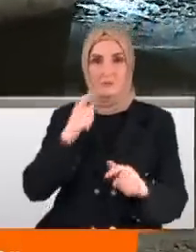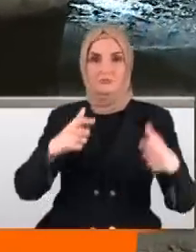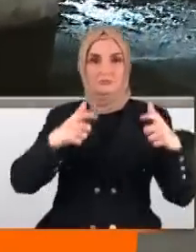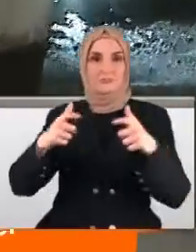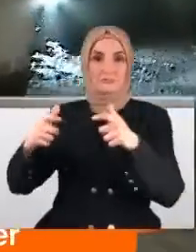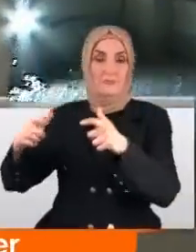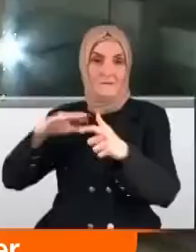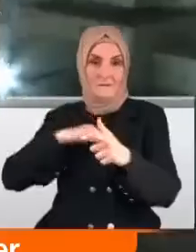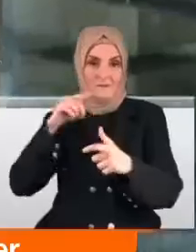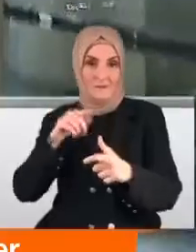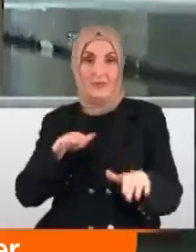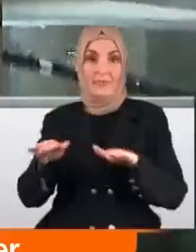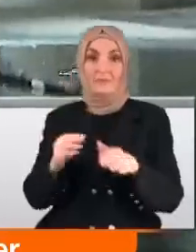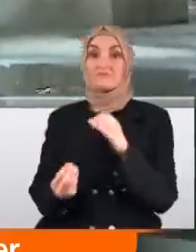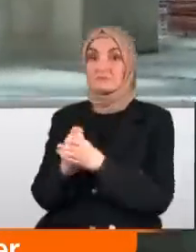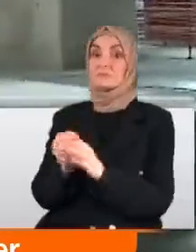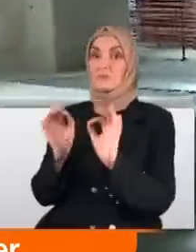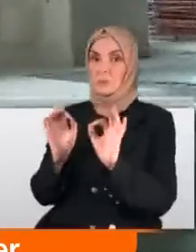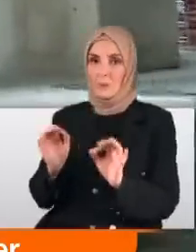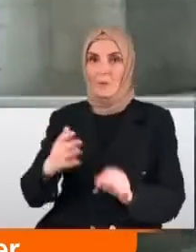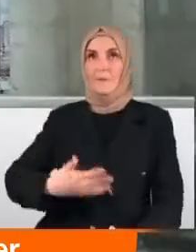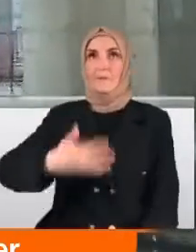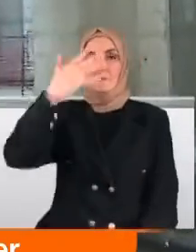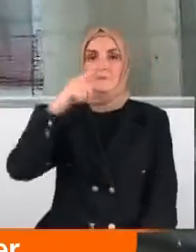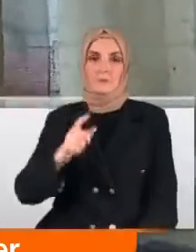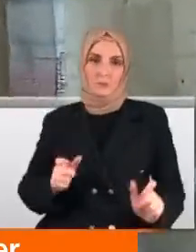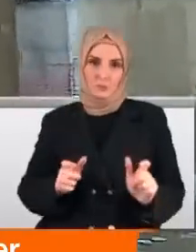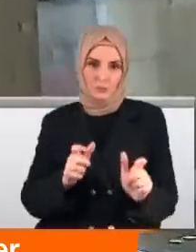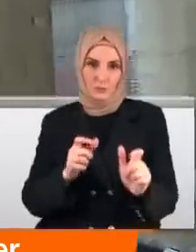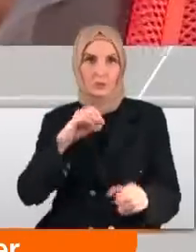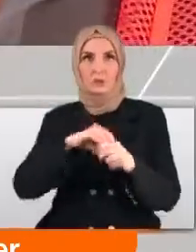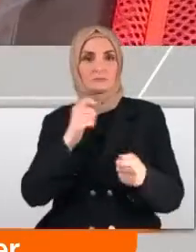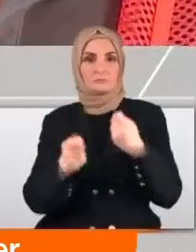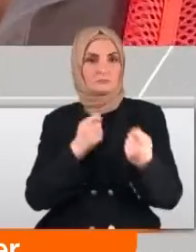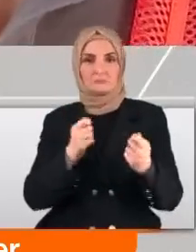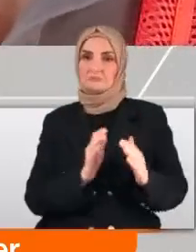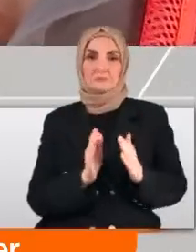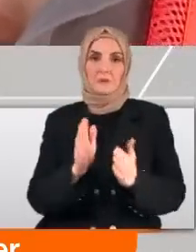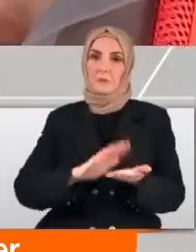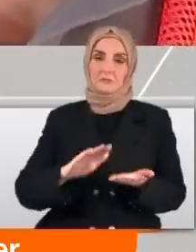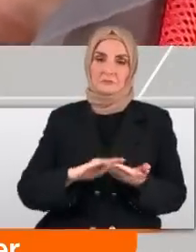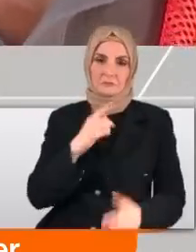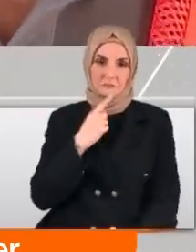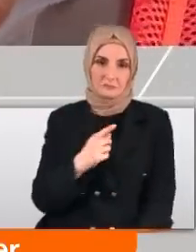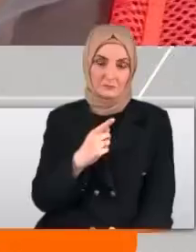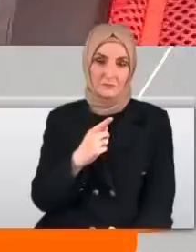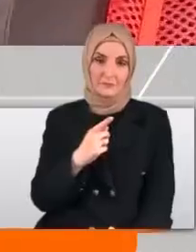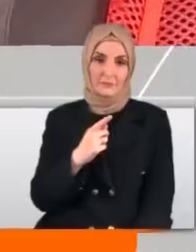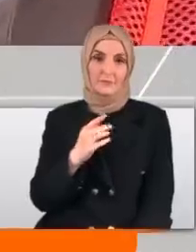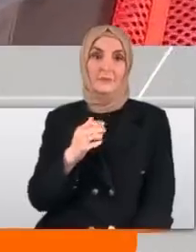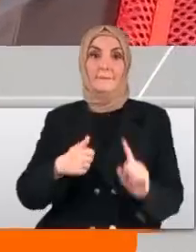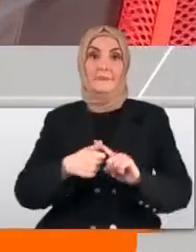deprem anında hem bina korunmuş olacak hem de işlevine devam etmiş olacak. Burası en başta birinci derece deprem